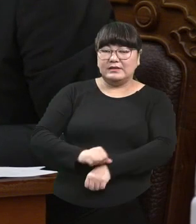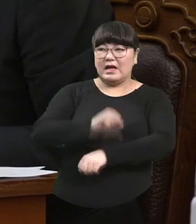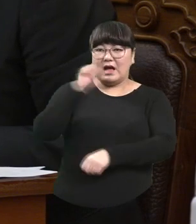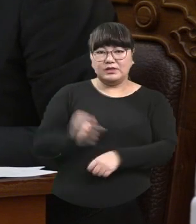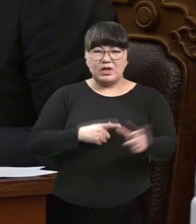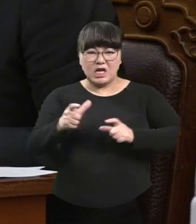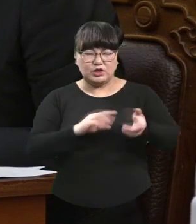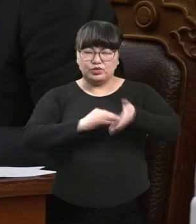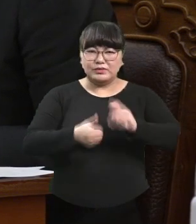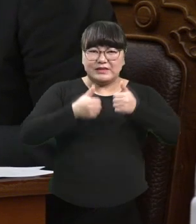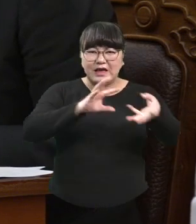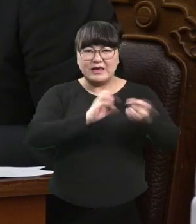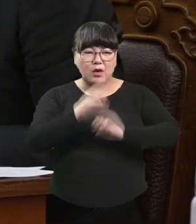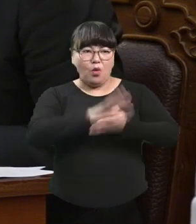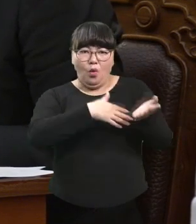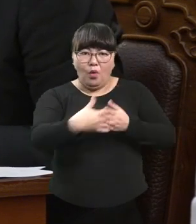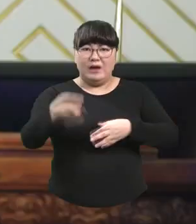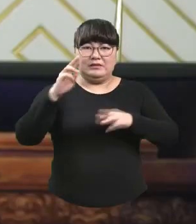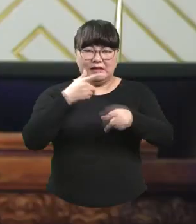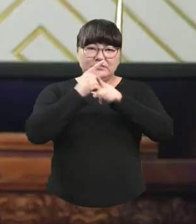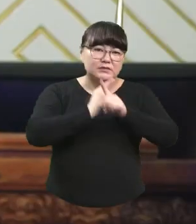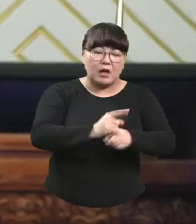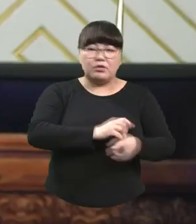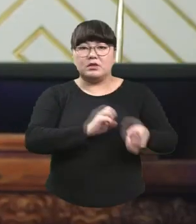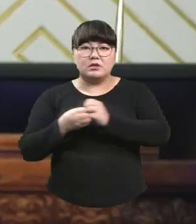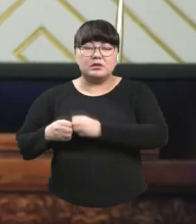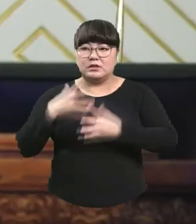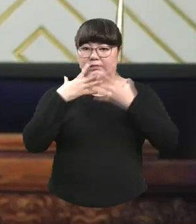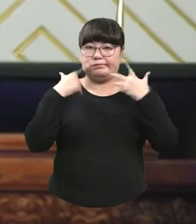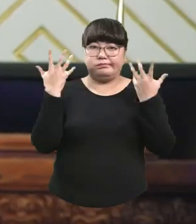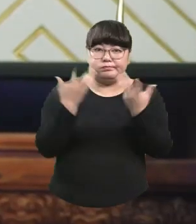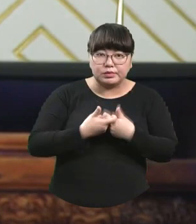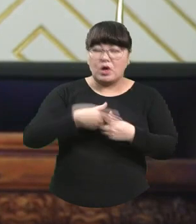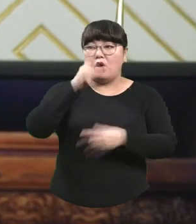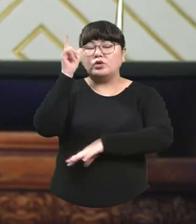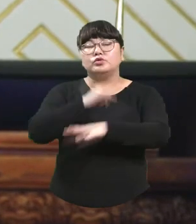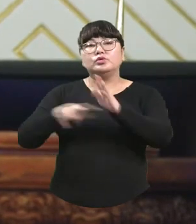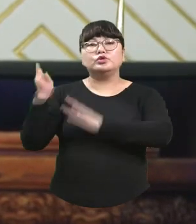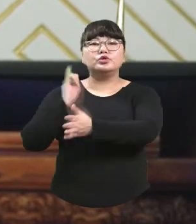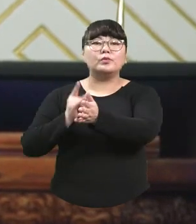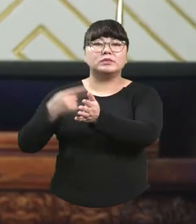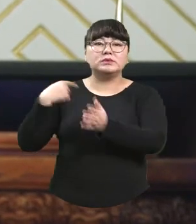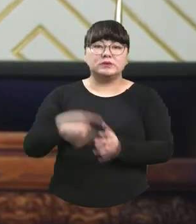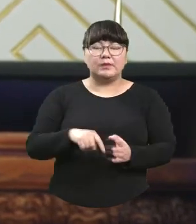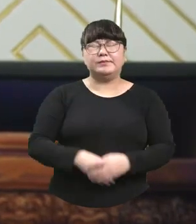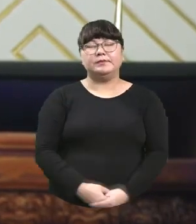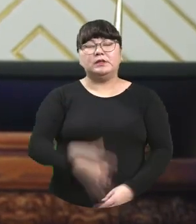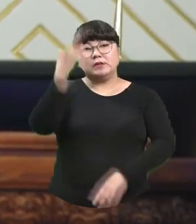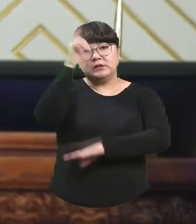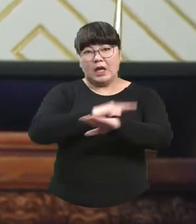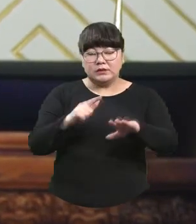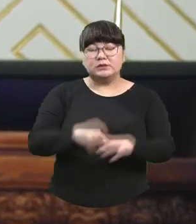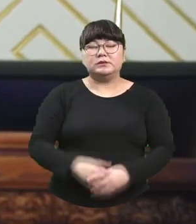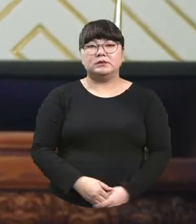эдийн засгийн төлөвлөлтийг маш сайн ээж яг графикийн дагуу нийлүүлэхээр юм тохиролцоо хөвдөө цаа Оросын төмөр замаас